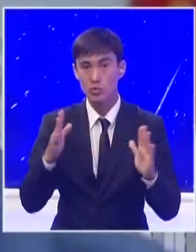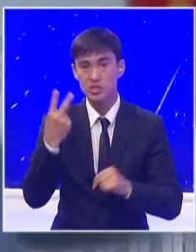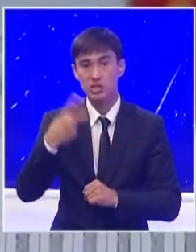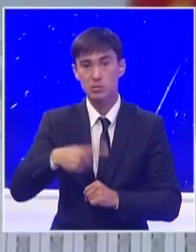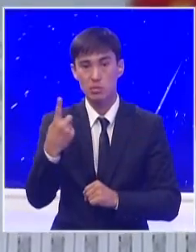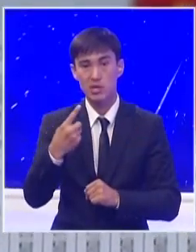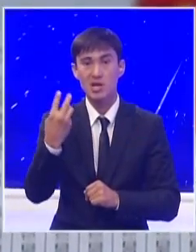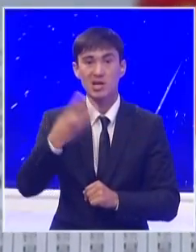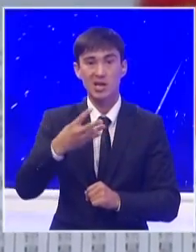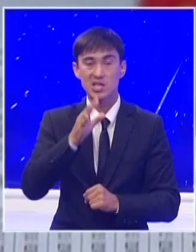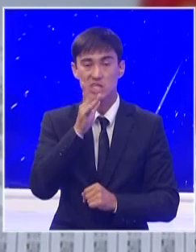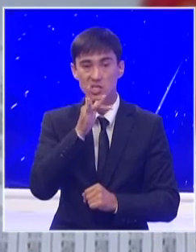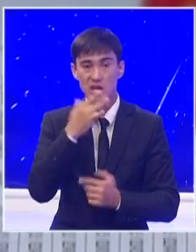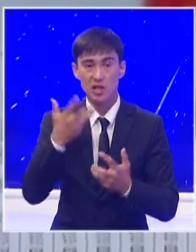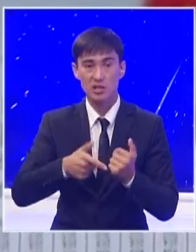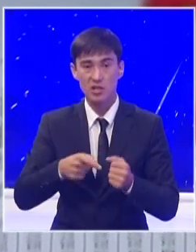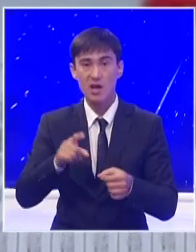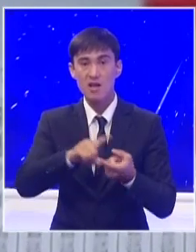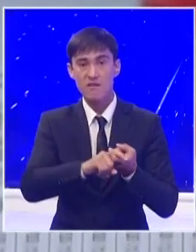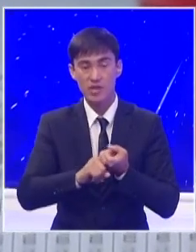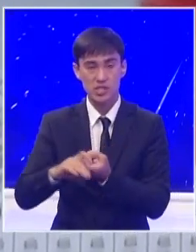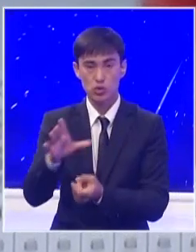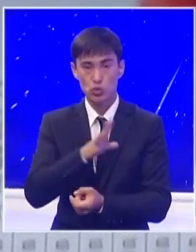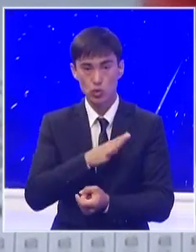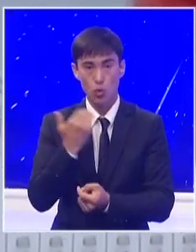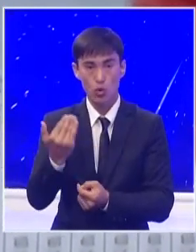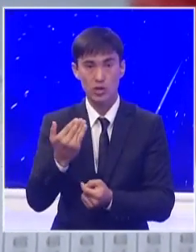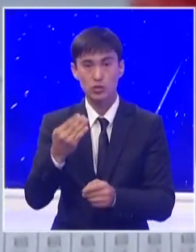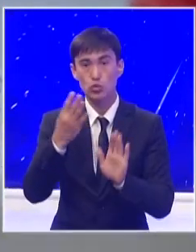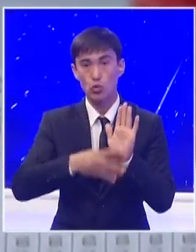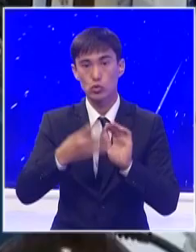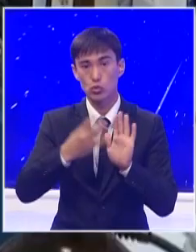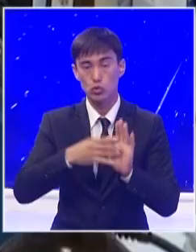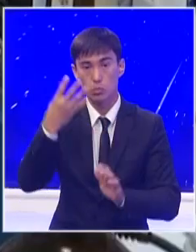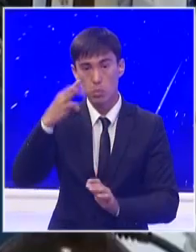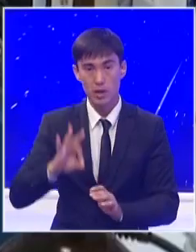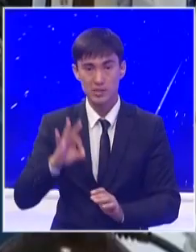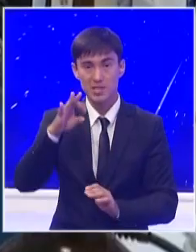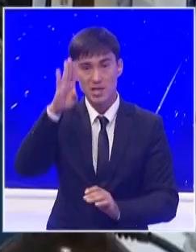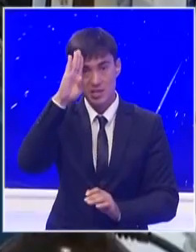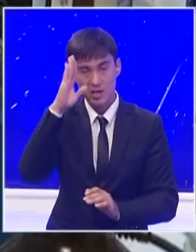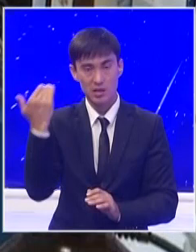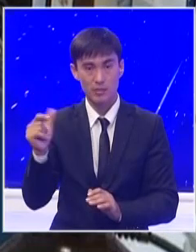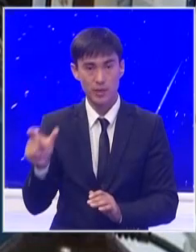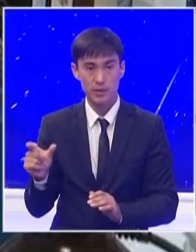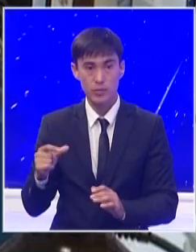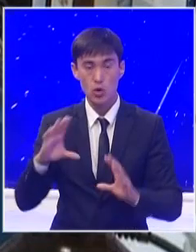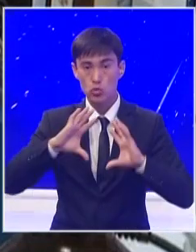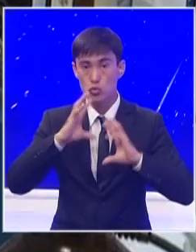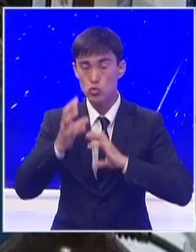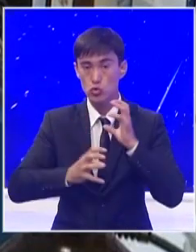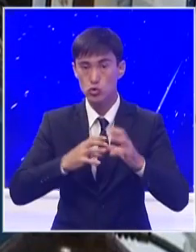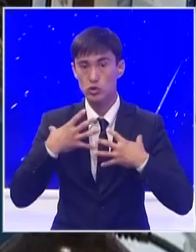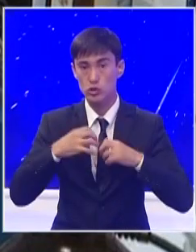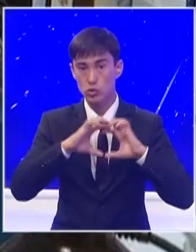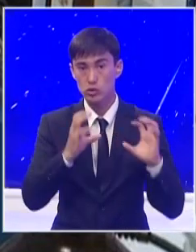21 мен 40 жас аралығындағы адамдар инфекция жұқтыруда. Олардың 99% ер адамдар. Дүниежүзілік денсаулық сақтау ұйымының